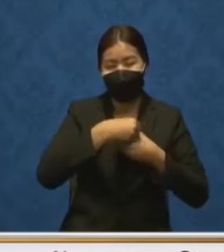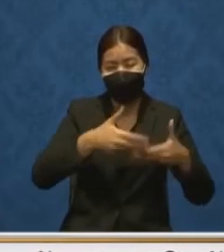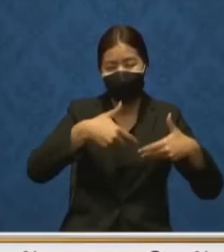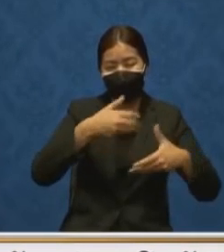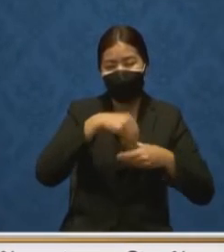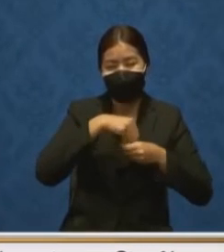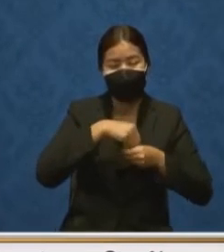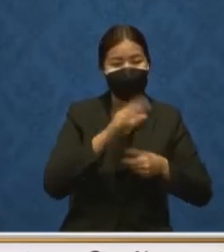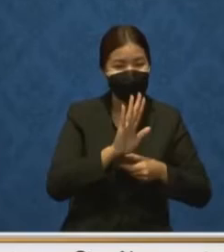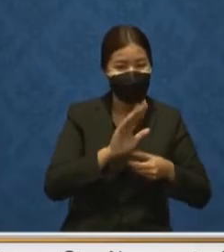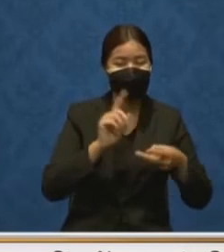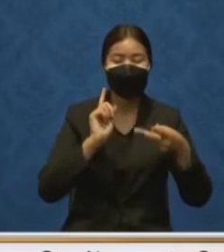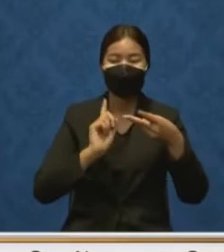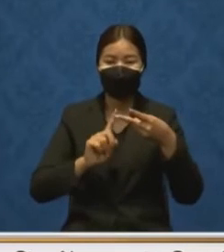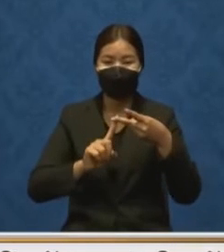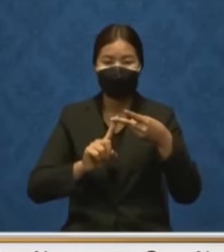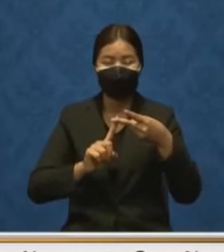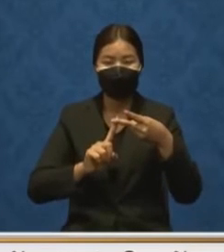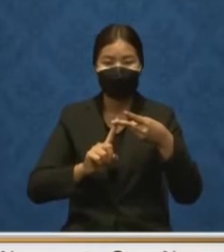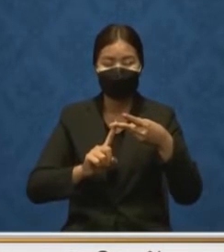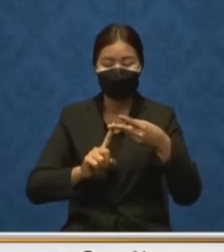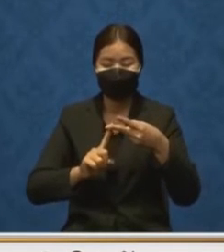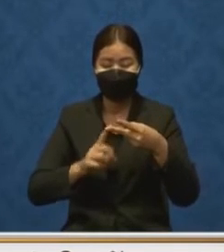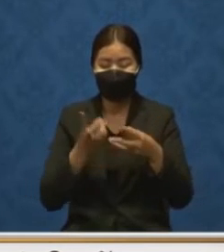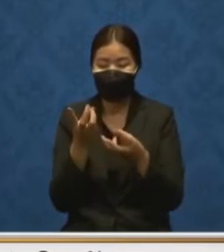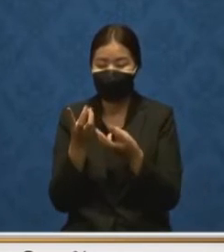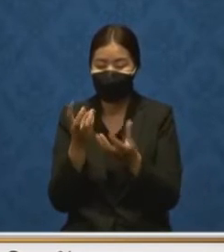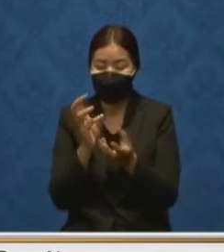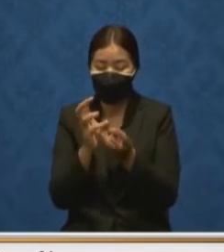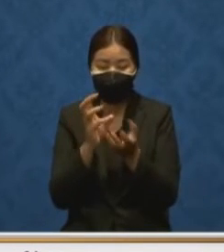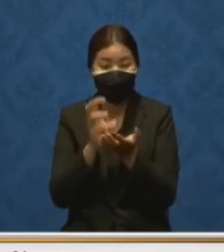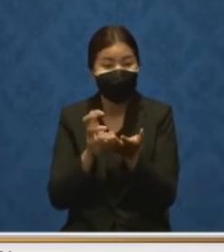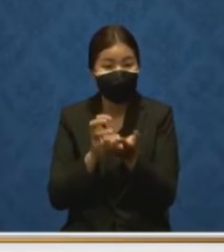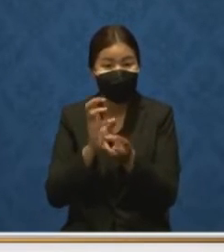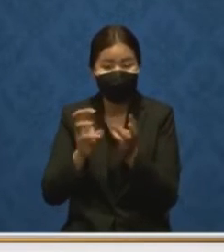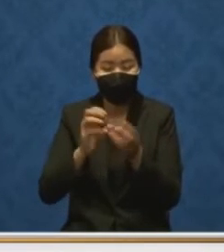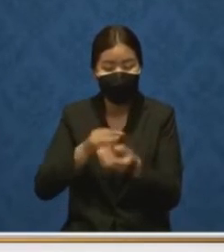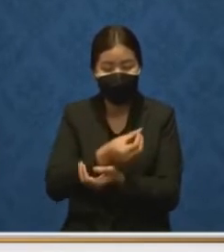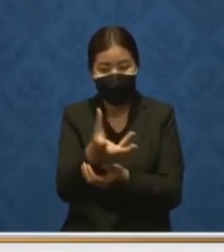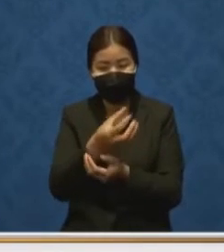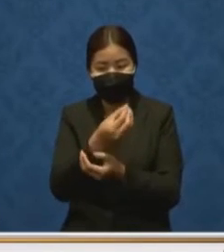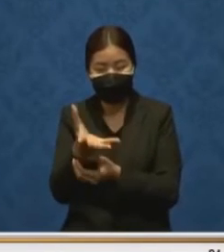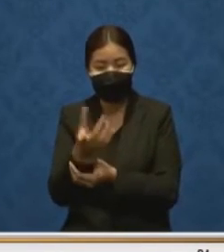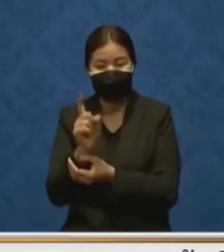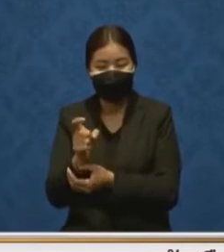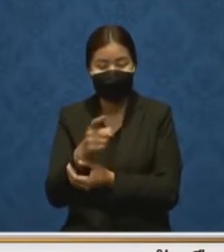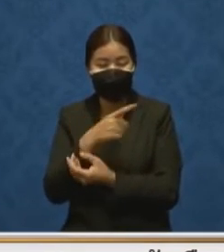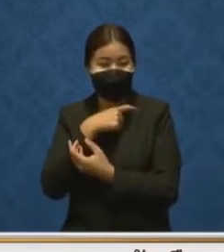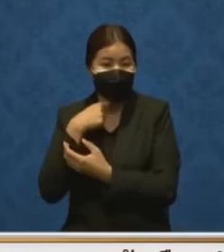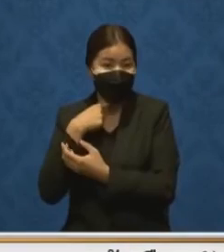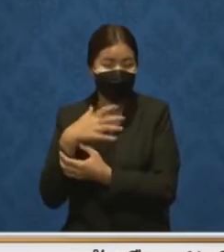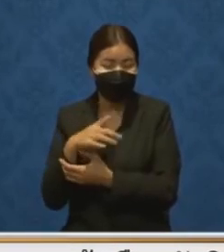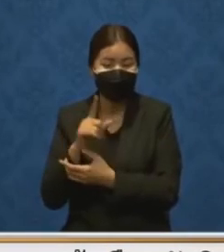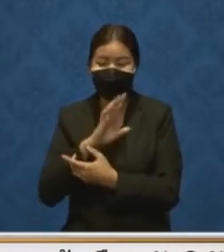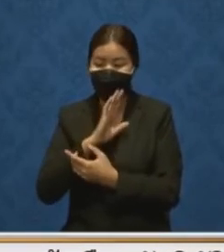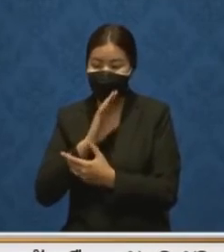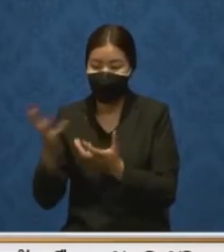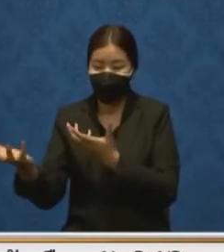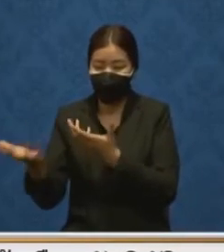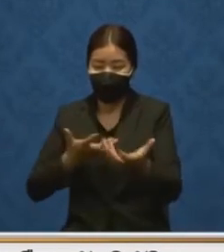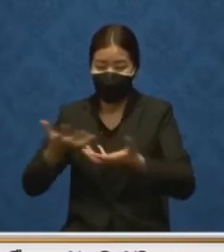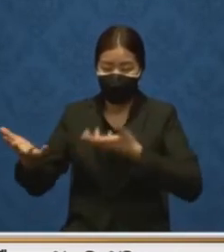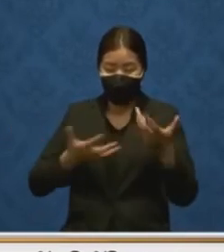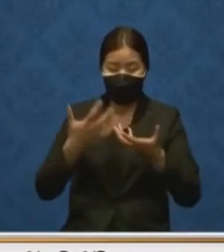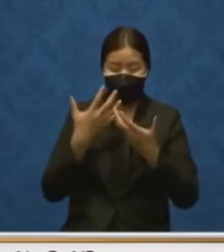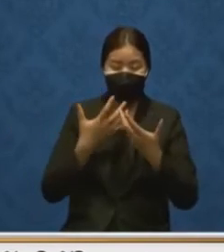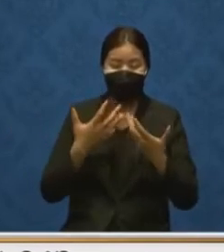สองแก้เรื่องปริมาณไม่ให้ปุ๊ยขาดแคลนเพระถ้าทั้งสองข้อมาประดังกัซ้ำกนในเวลาเดียวกั